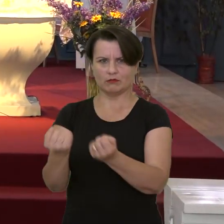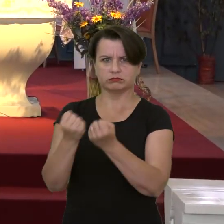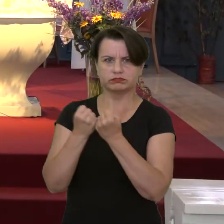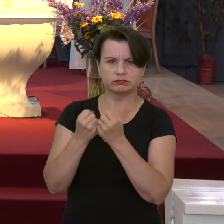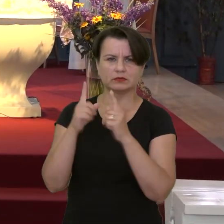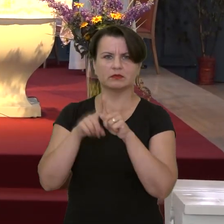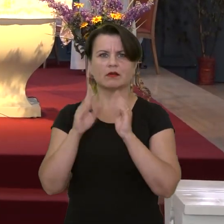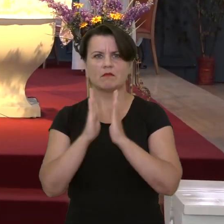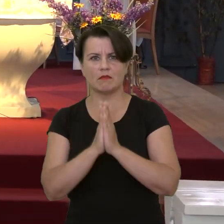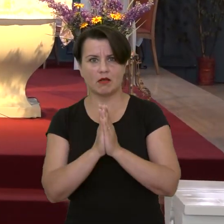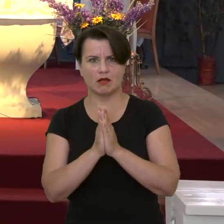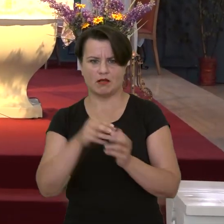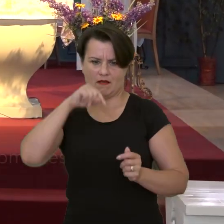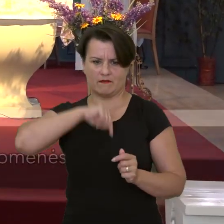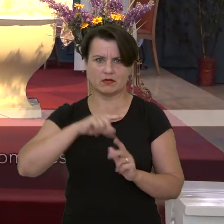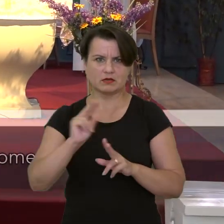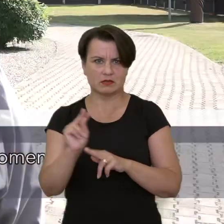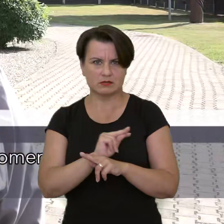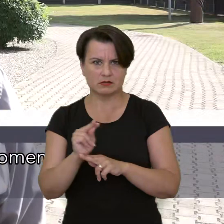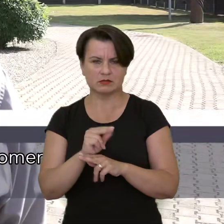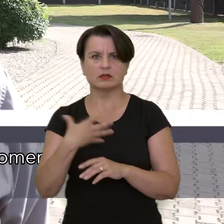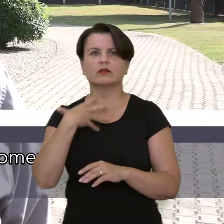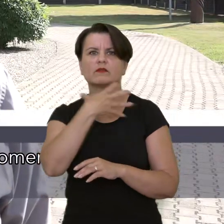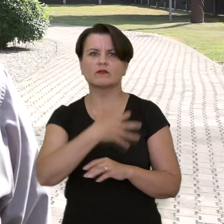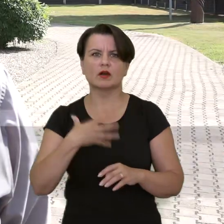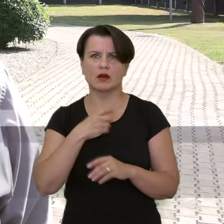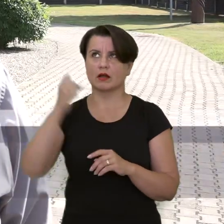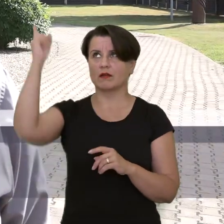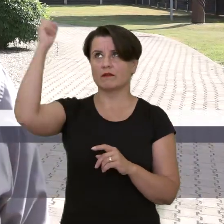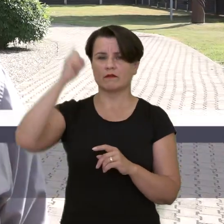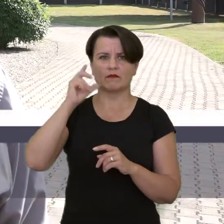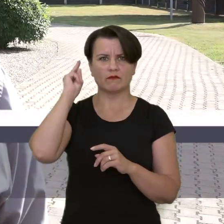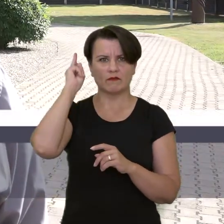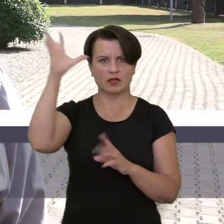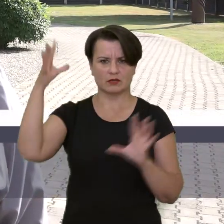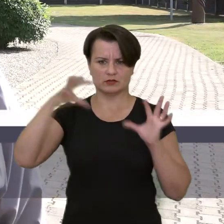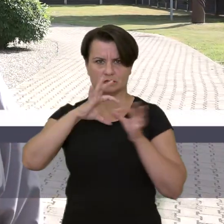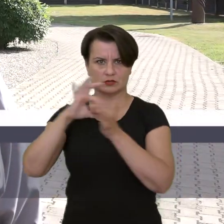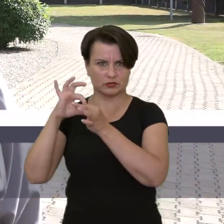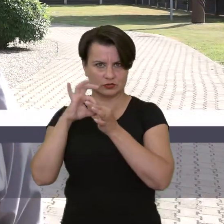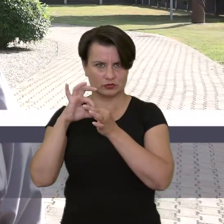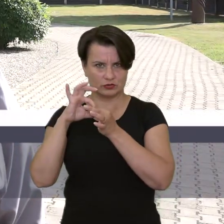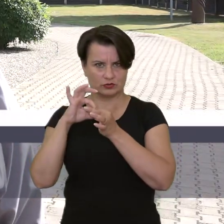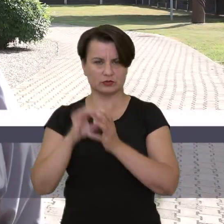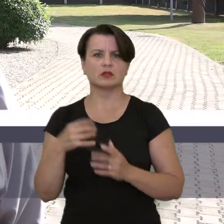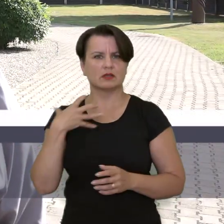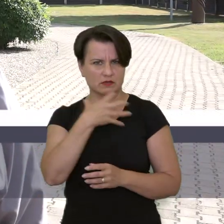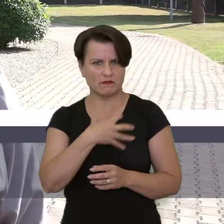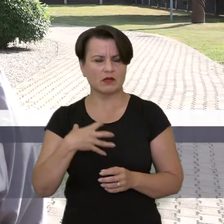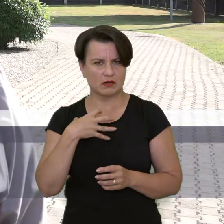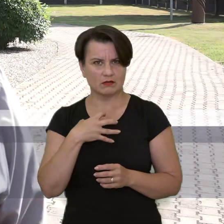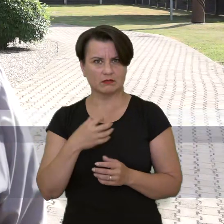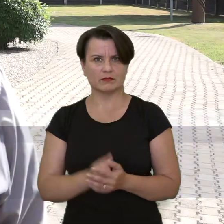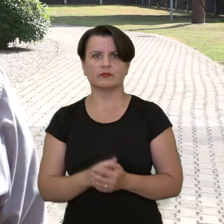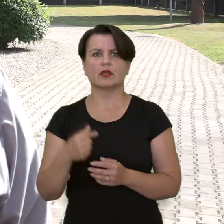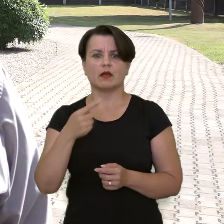toks gydymas, kuris visų pirmiausiai tai yra santykis su pačiu viešpačiu, su gražinimas. Tai yra vienas iš svarbiausių